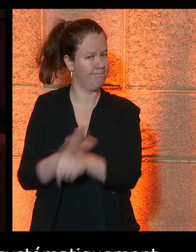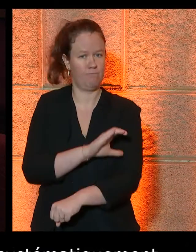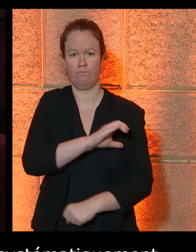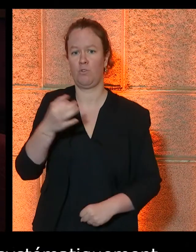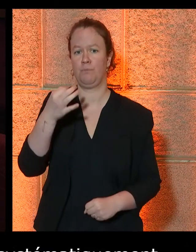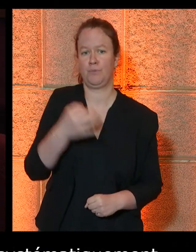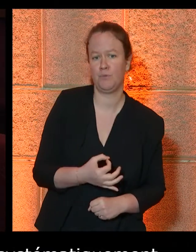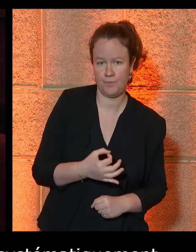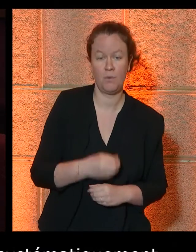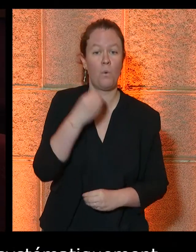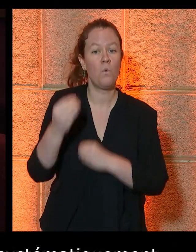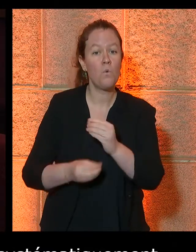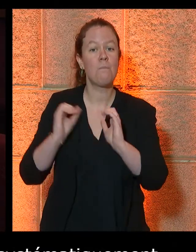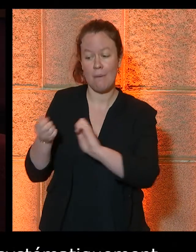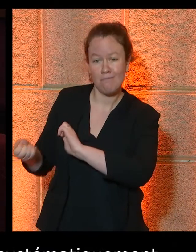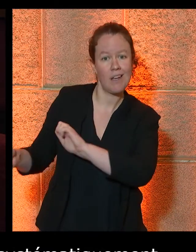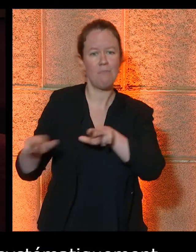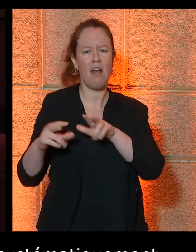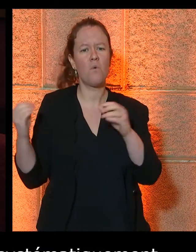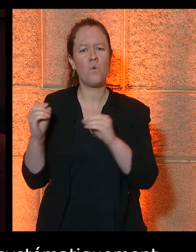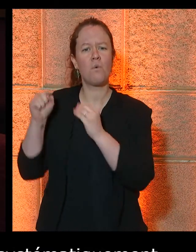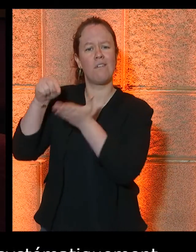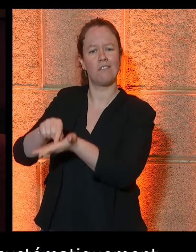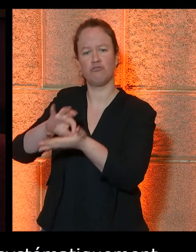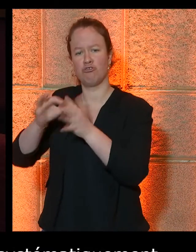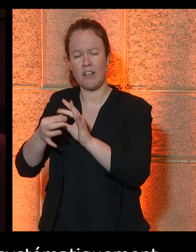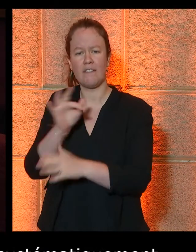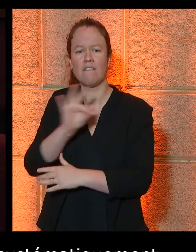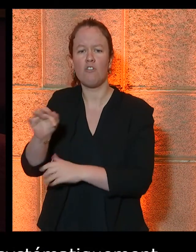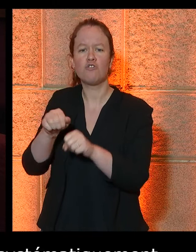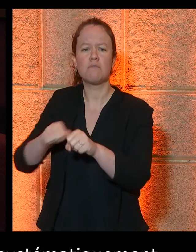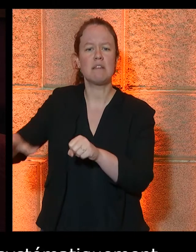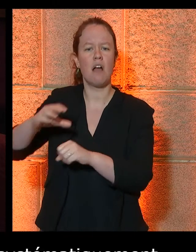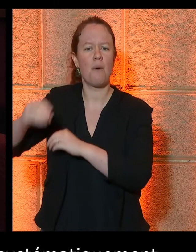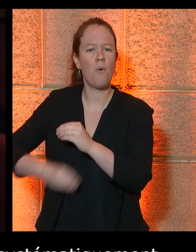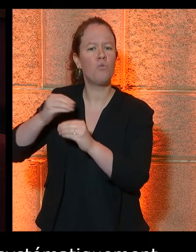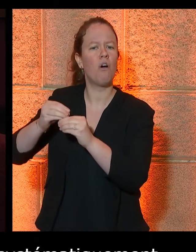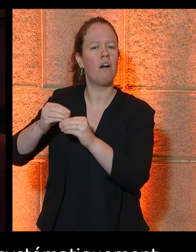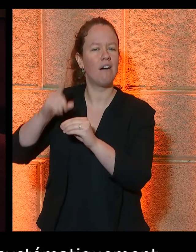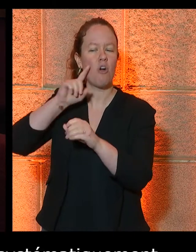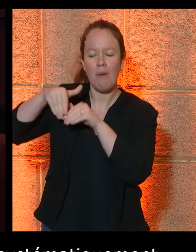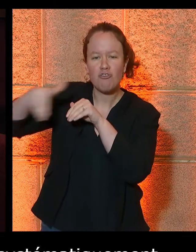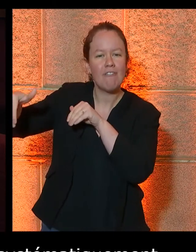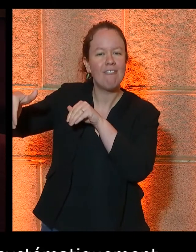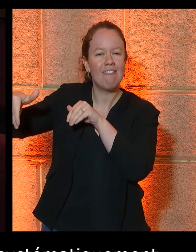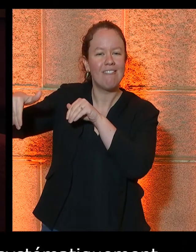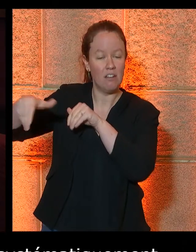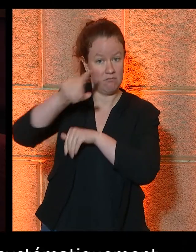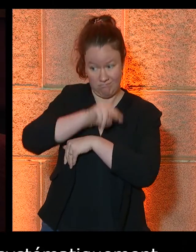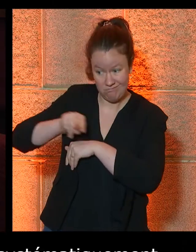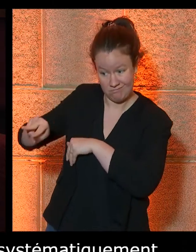Monde, puisque vous vous souvenez qu'une fois que les clips ont été diffusés à la télévision, on peut les retrouver ensuite